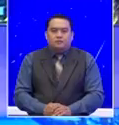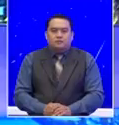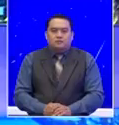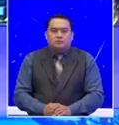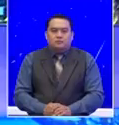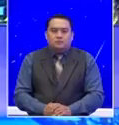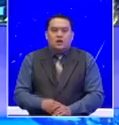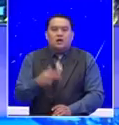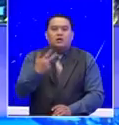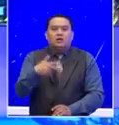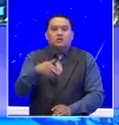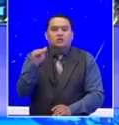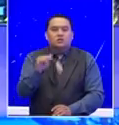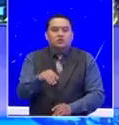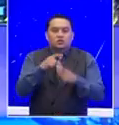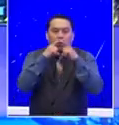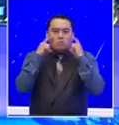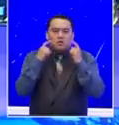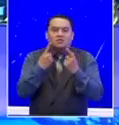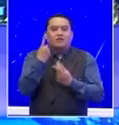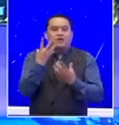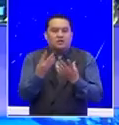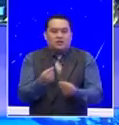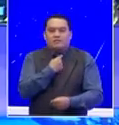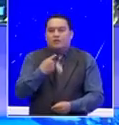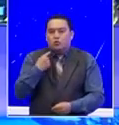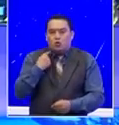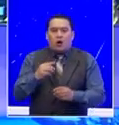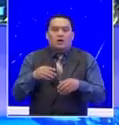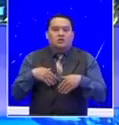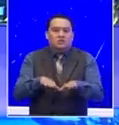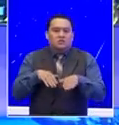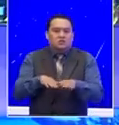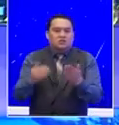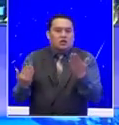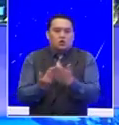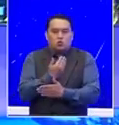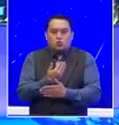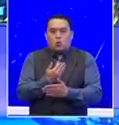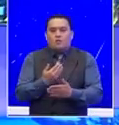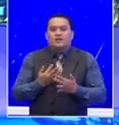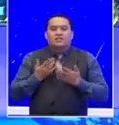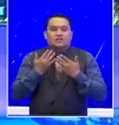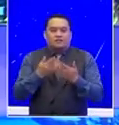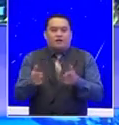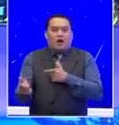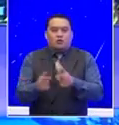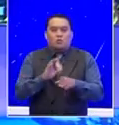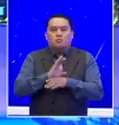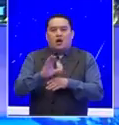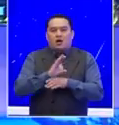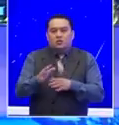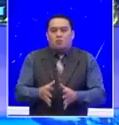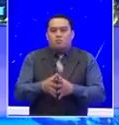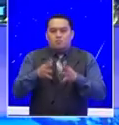Продолжаем выпуск. 30 тысяч единиц масок в день шьют в Талдыкургане. Новый цех, созданный в самый пик своей востребованности, готов производить и